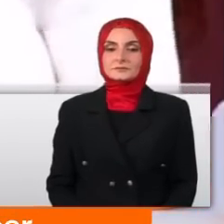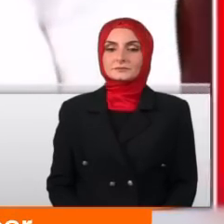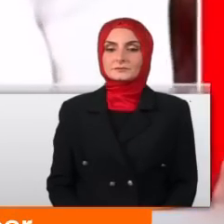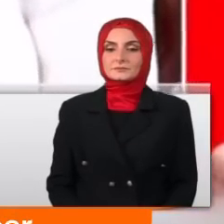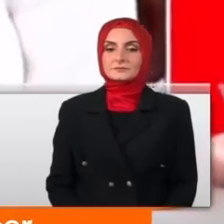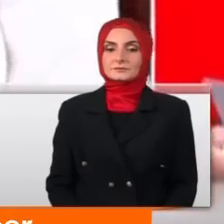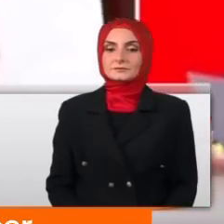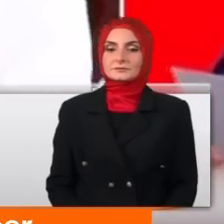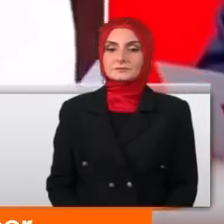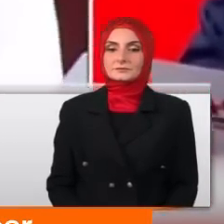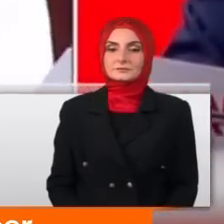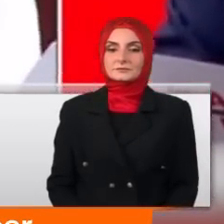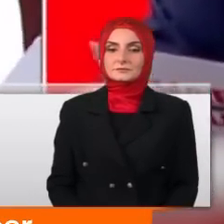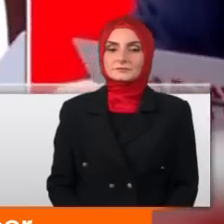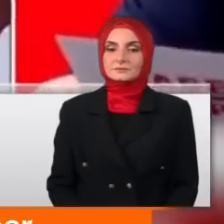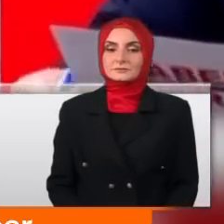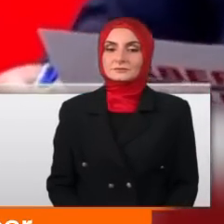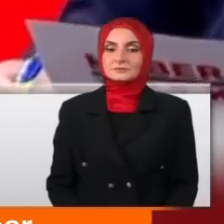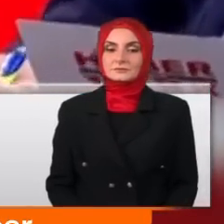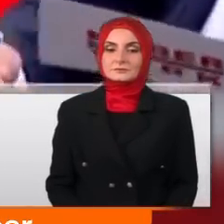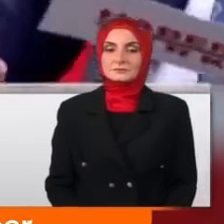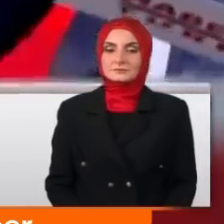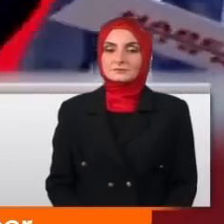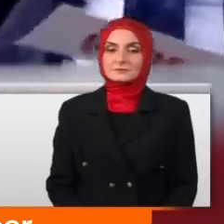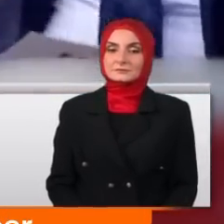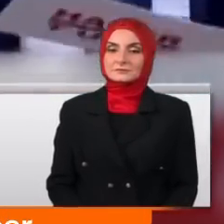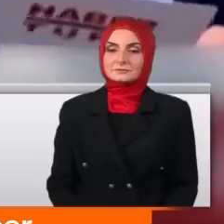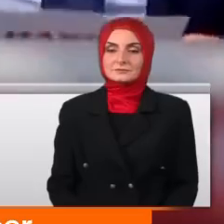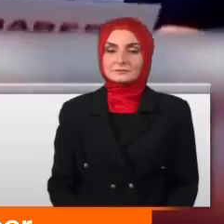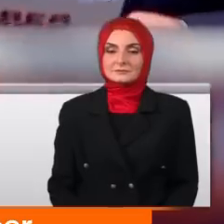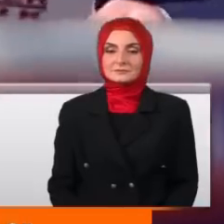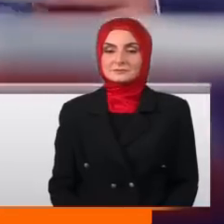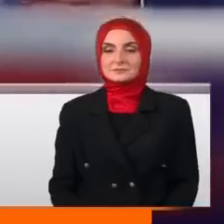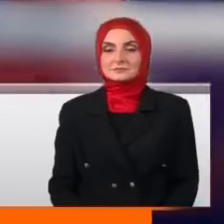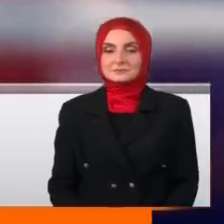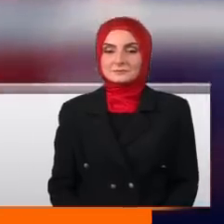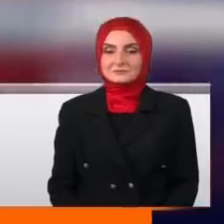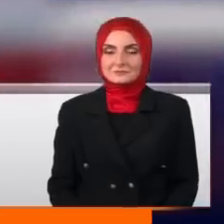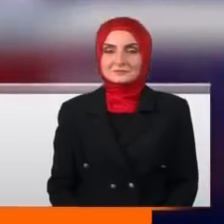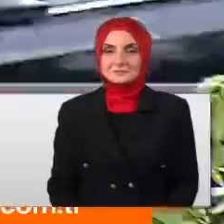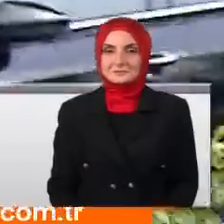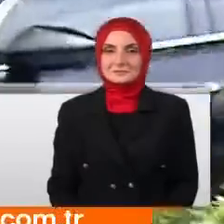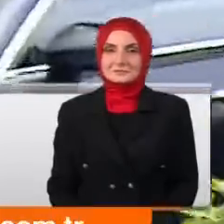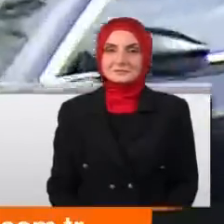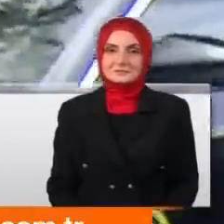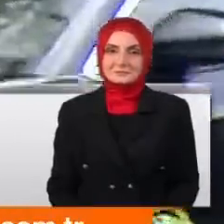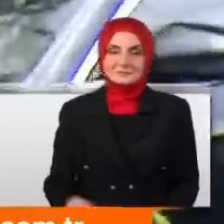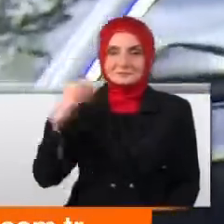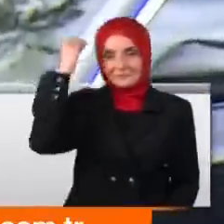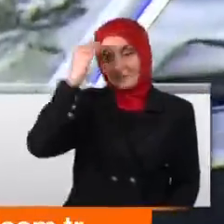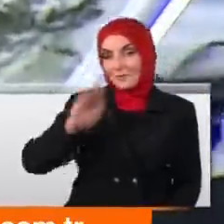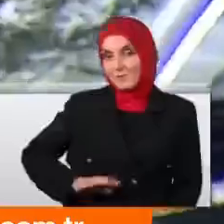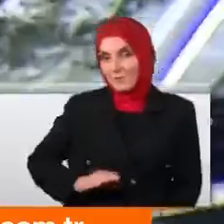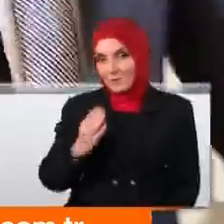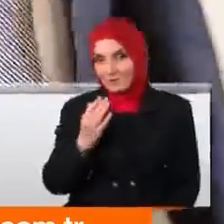gerçekten tulum peyniri son derece değerli yemin ediyorum İmamoğlu ile